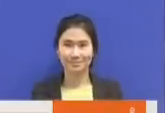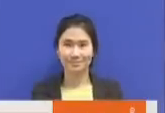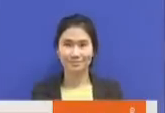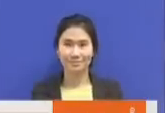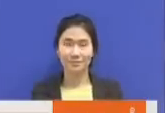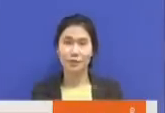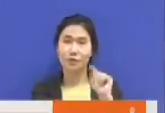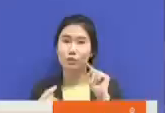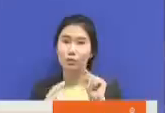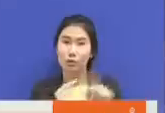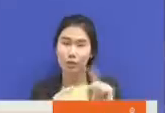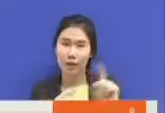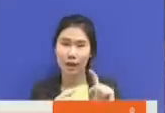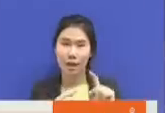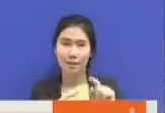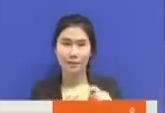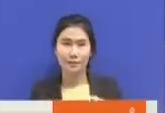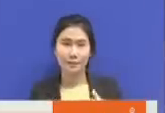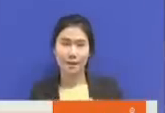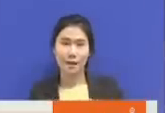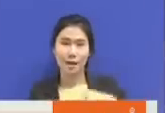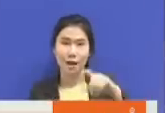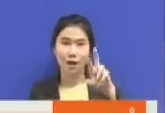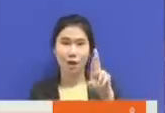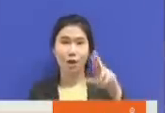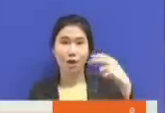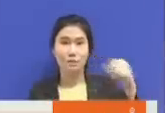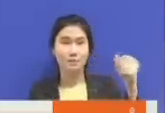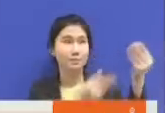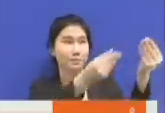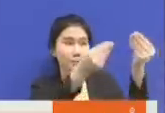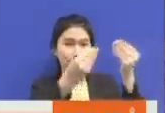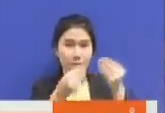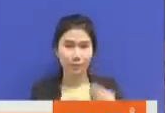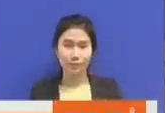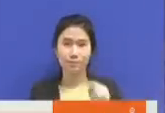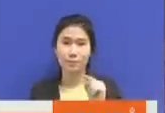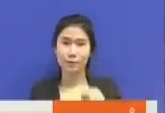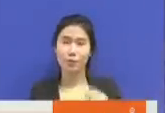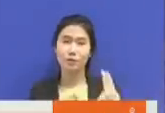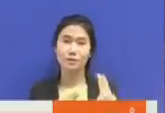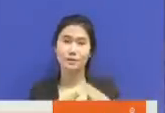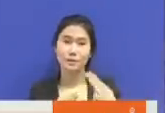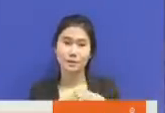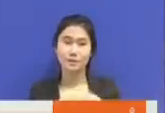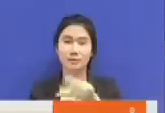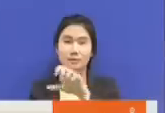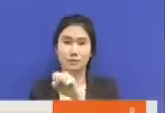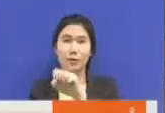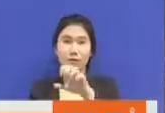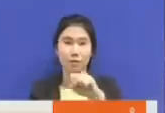พระบรมราชโองการโปรดเกล้าได้โปรดกระหม่อมประกาศแต่งตั้งสมาชิกวุฒิสภา